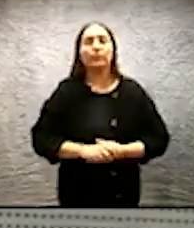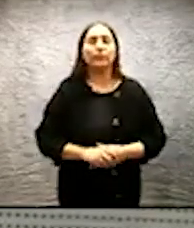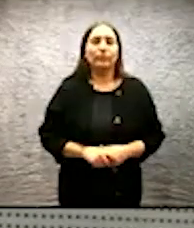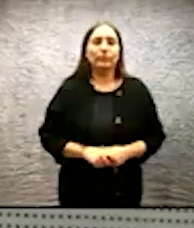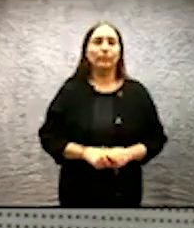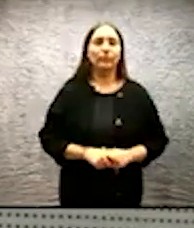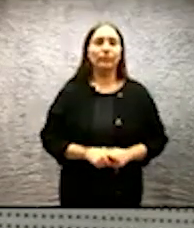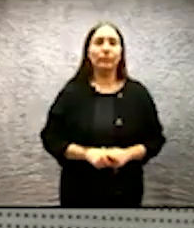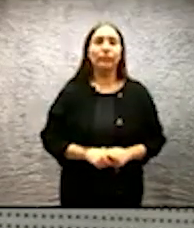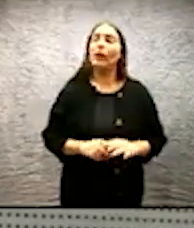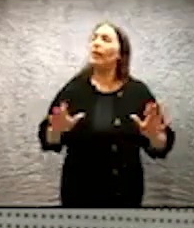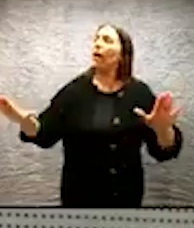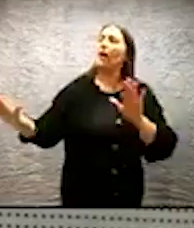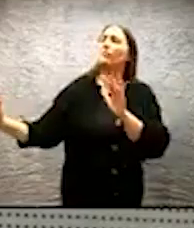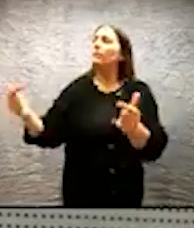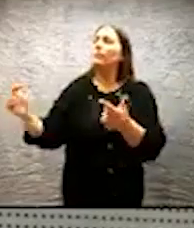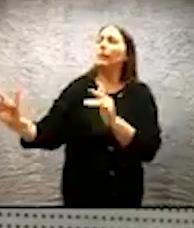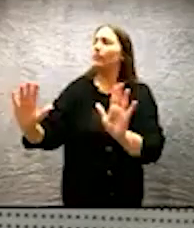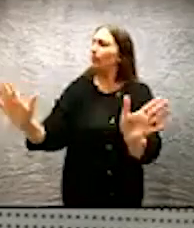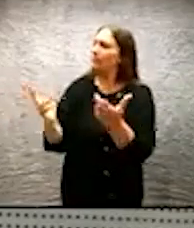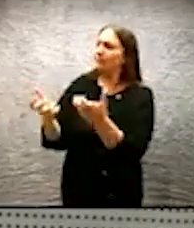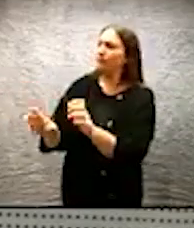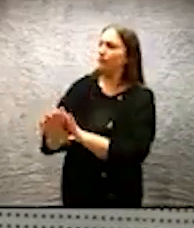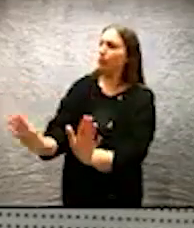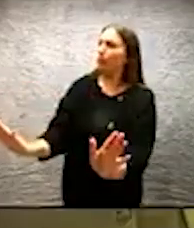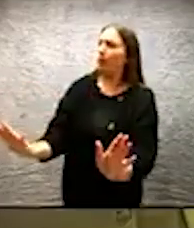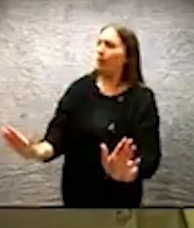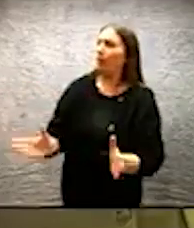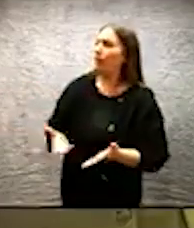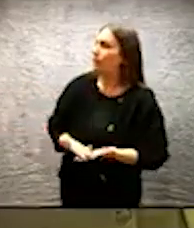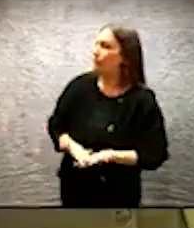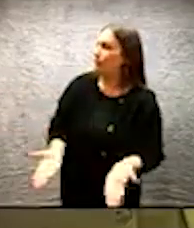Je ne voulais pas lancer de polémique, je voulais juste. Voilà.